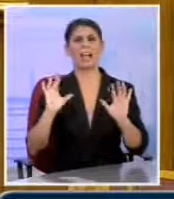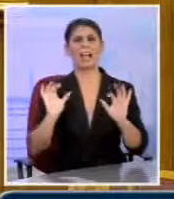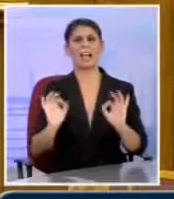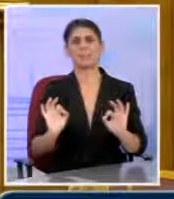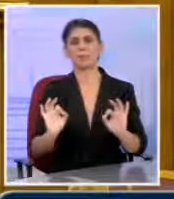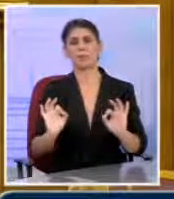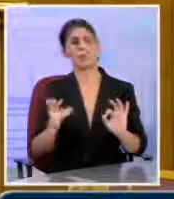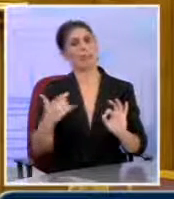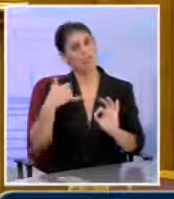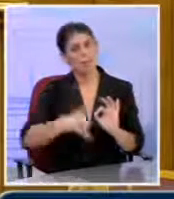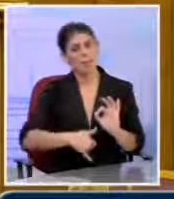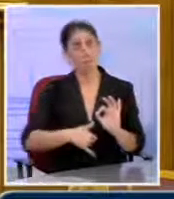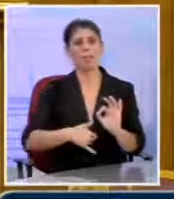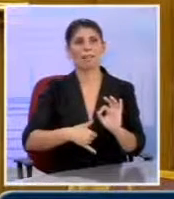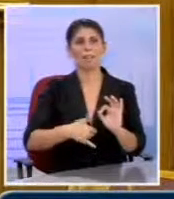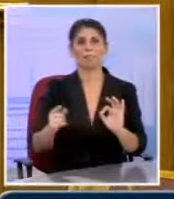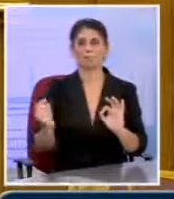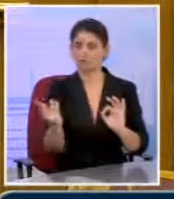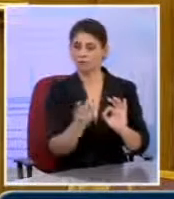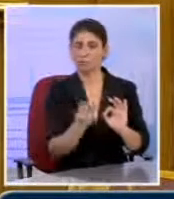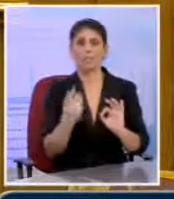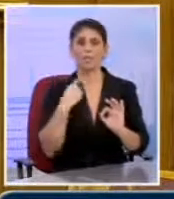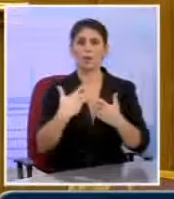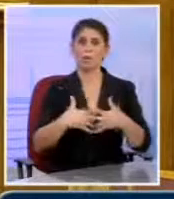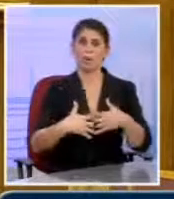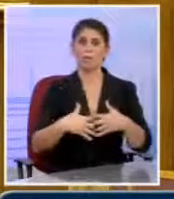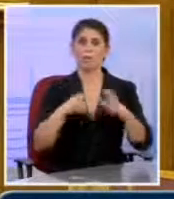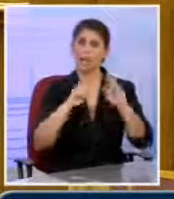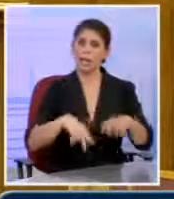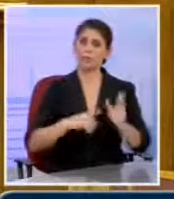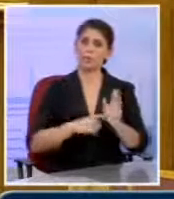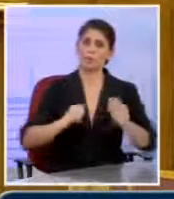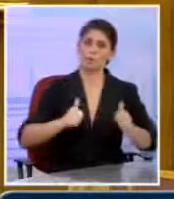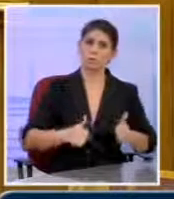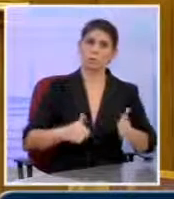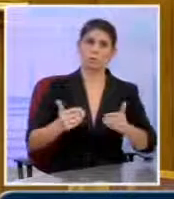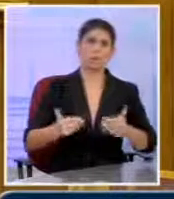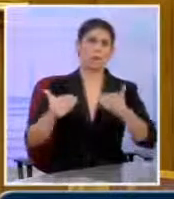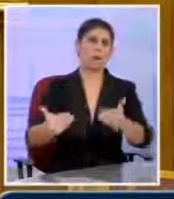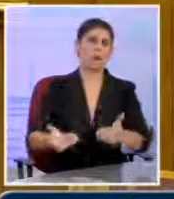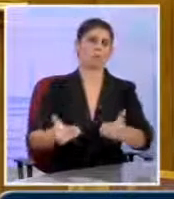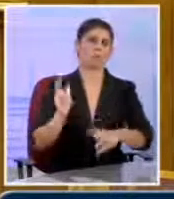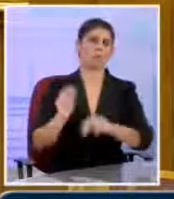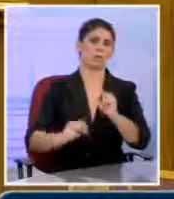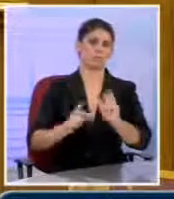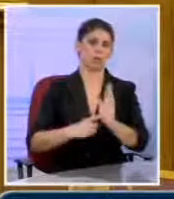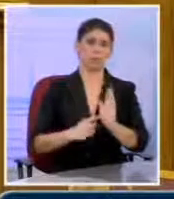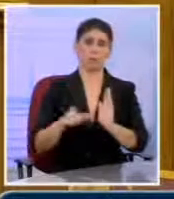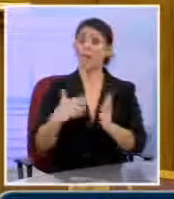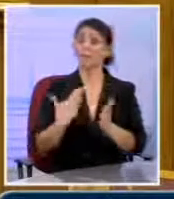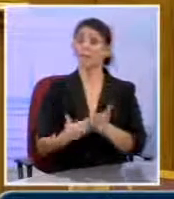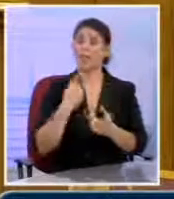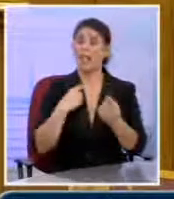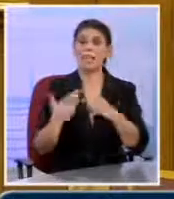μεν, αλλά ουσιαστικά ως ο μηχανισμός έγκρισης των νομοθετικών πρωτοβουλειών, αναστέλει την ψήφιση του νόμου. Με το